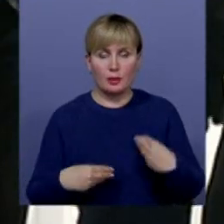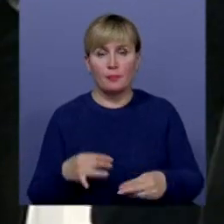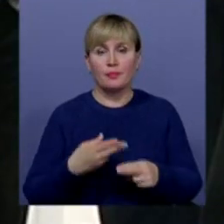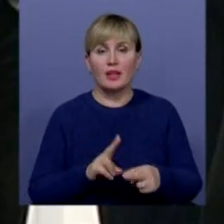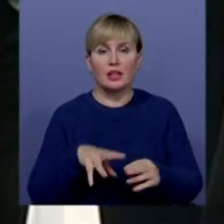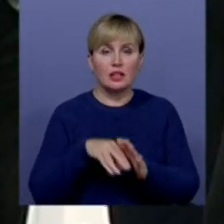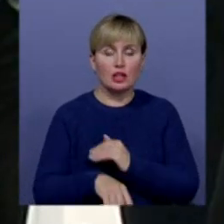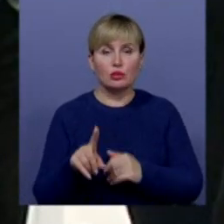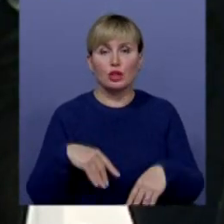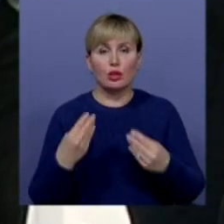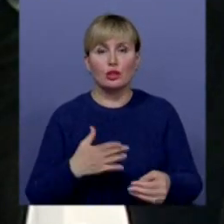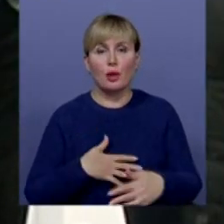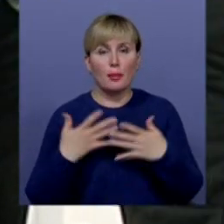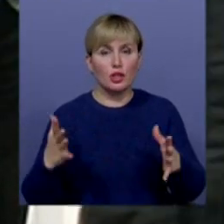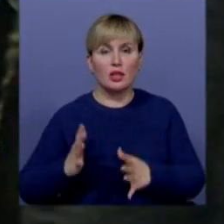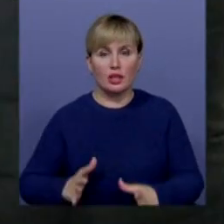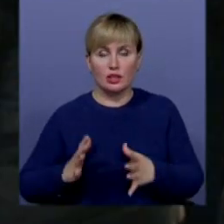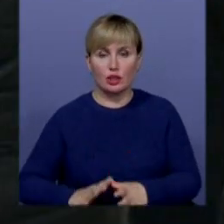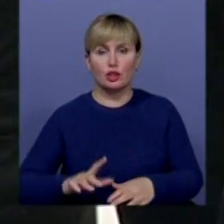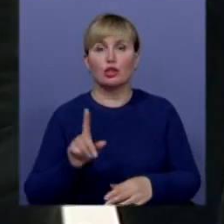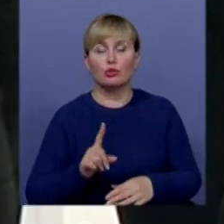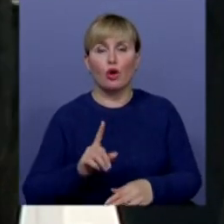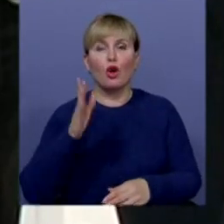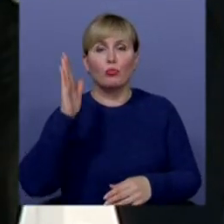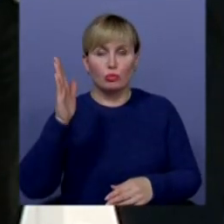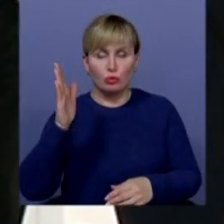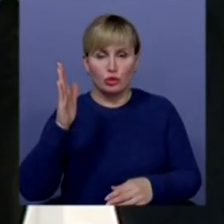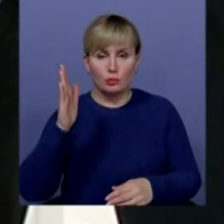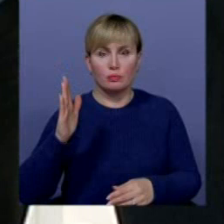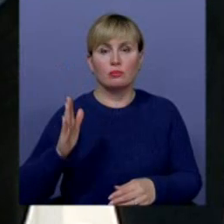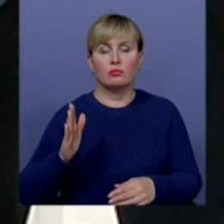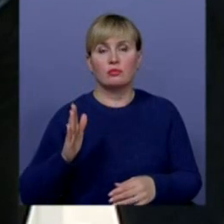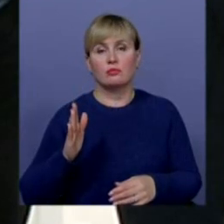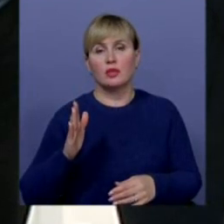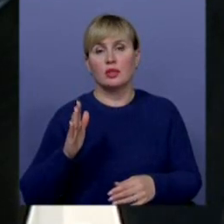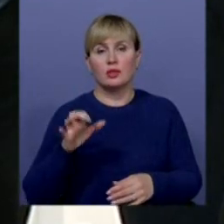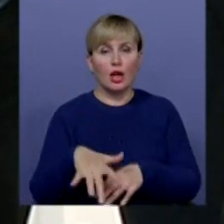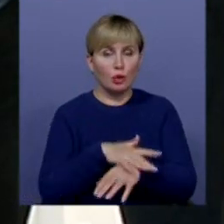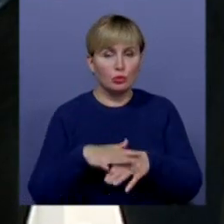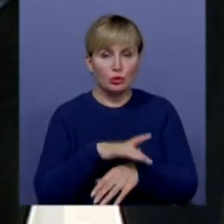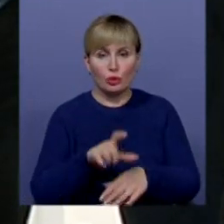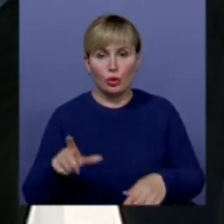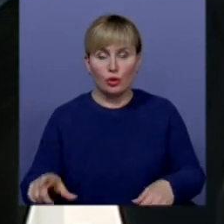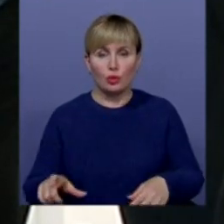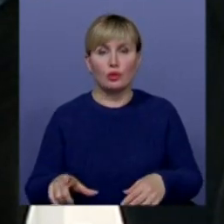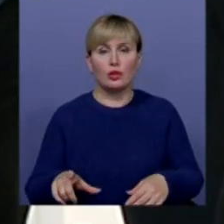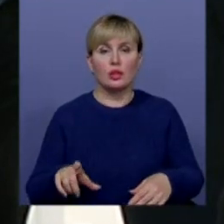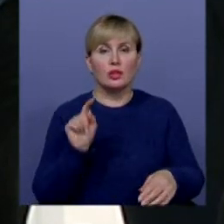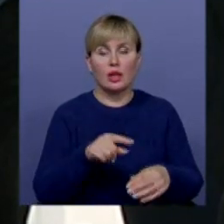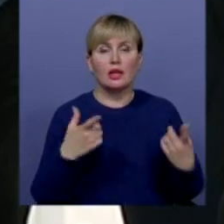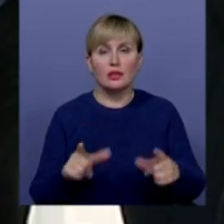Это, значит, дает нам большие надежды, что в будущем с аудитории, где